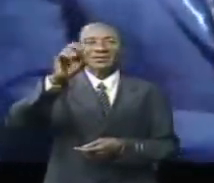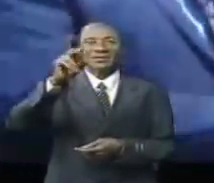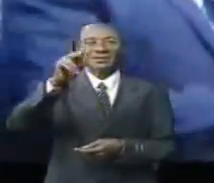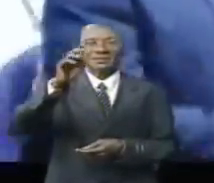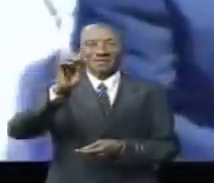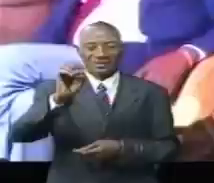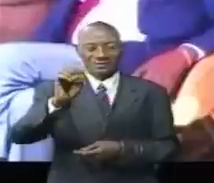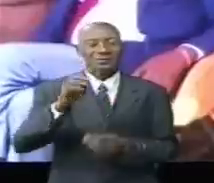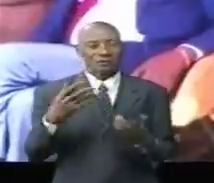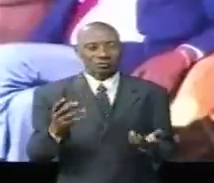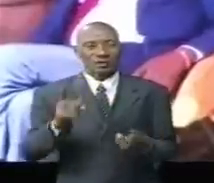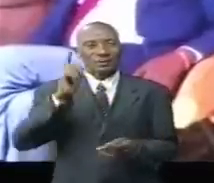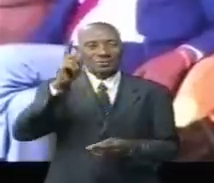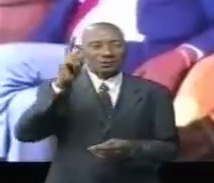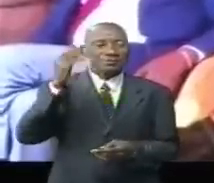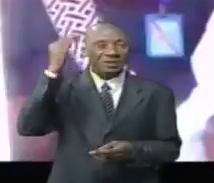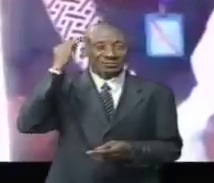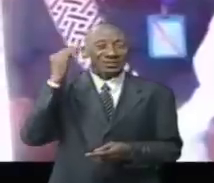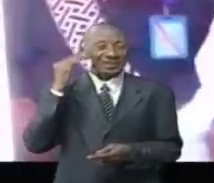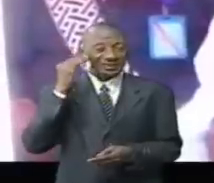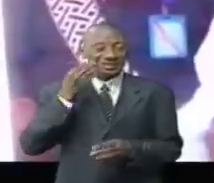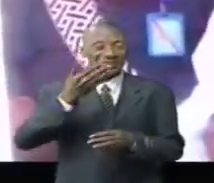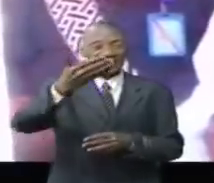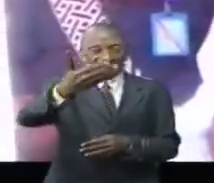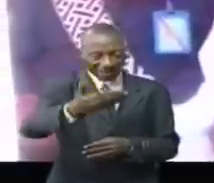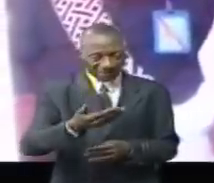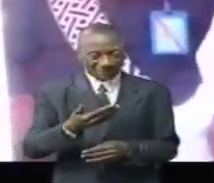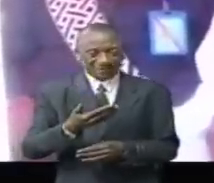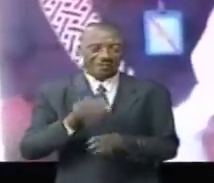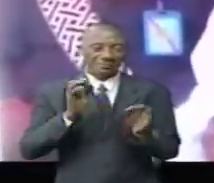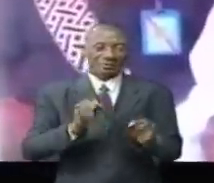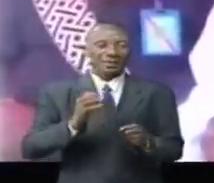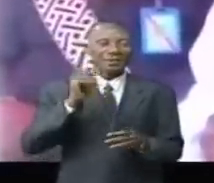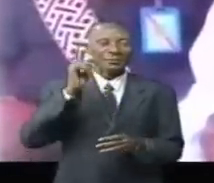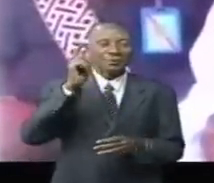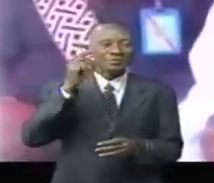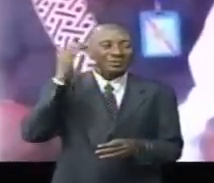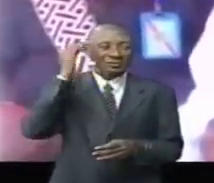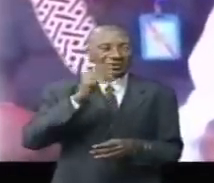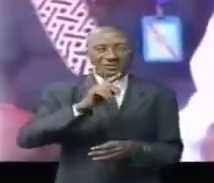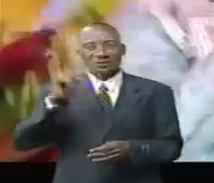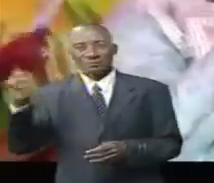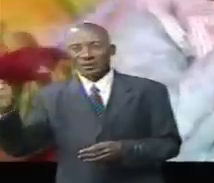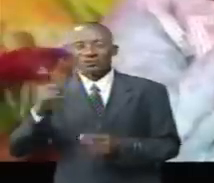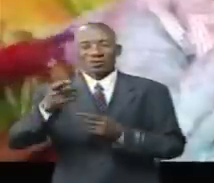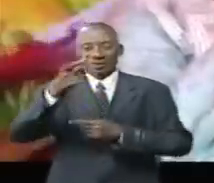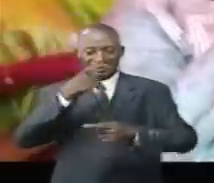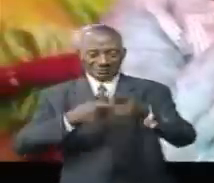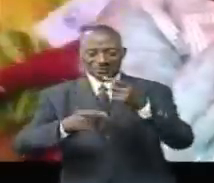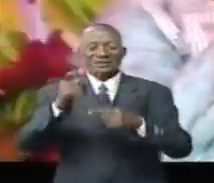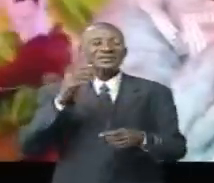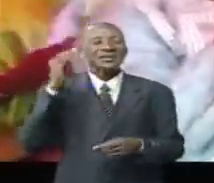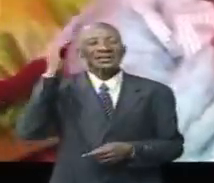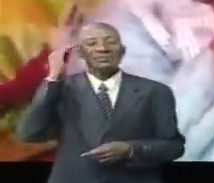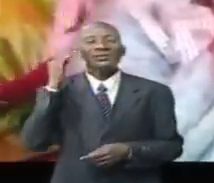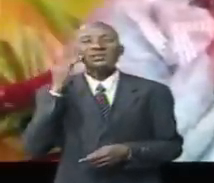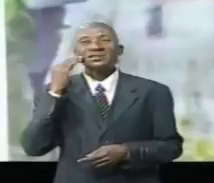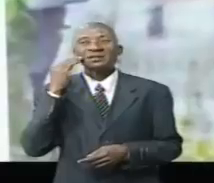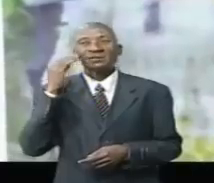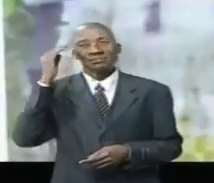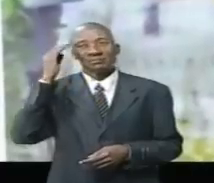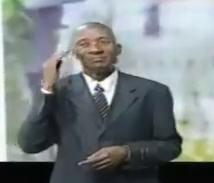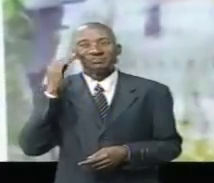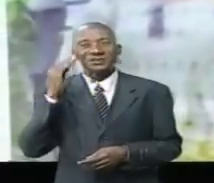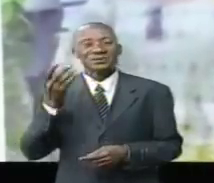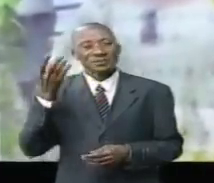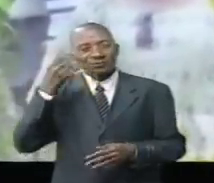était également de la partie. Dans son allocution, le représentant du chef du gouvernement a dit la nécessité de protéger le patrimoine